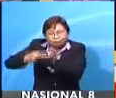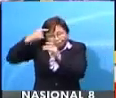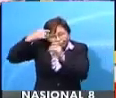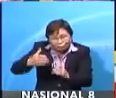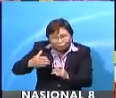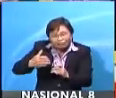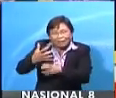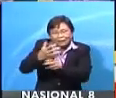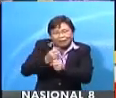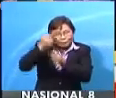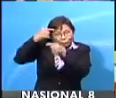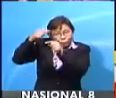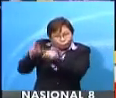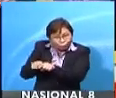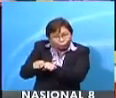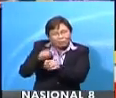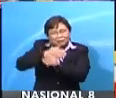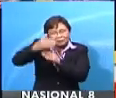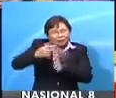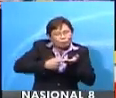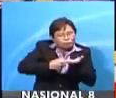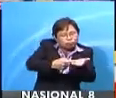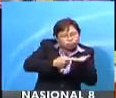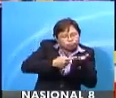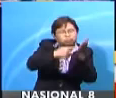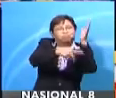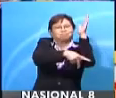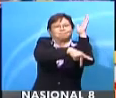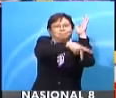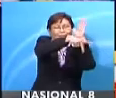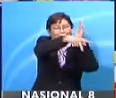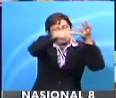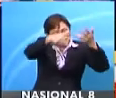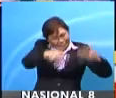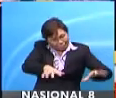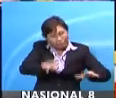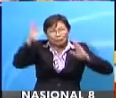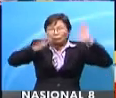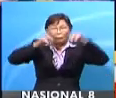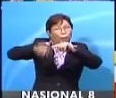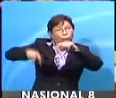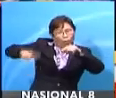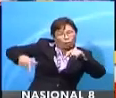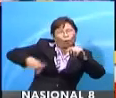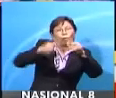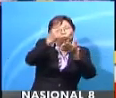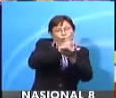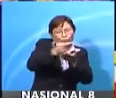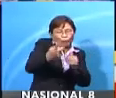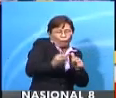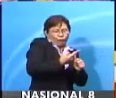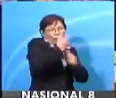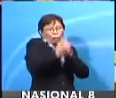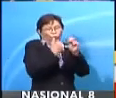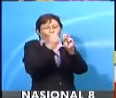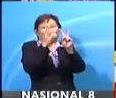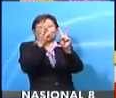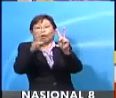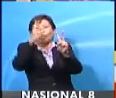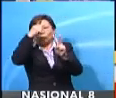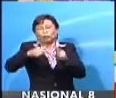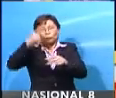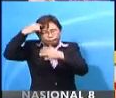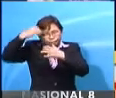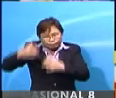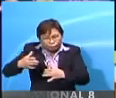dimuktamad mencapai kata sepakat setelah dibahas di Dewan Rakyat. Malaysia tidak boleh lewat daripada dua minggu pertama 2016 untuk